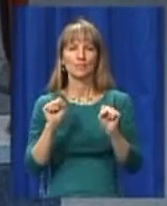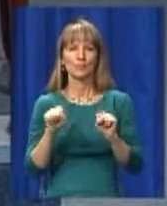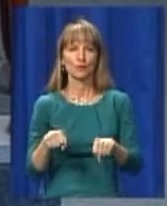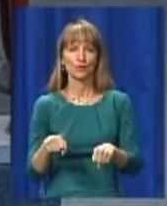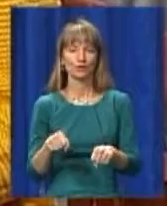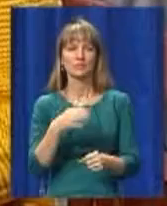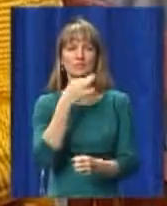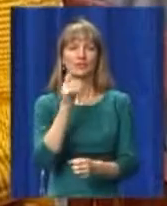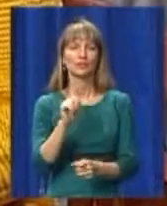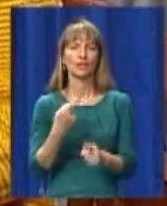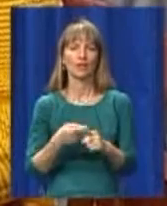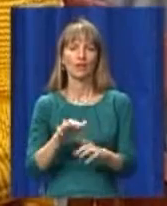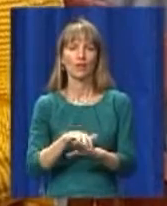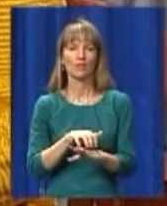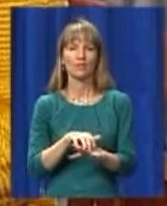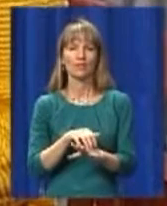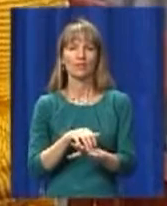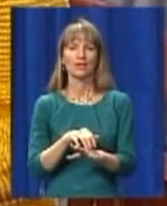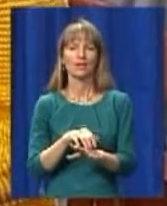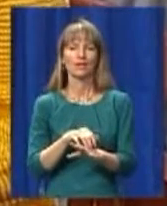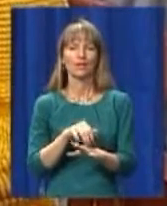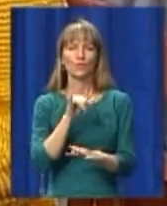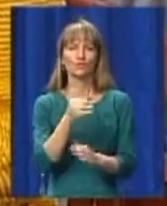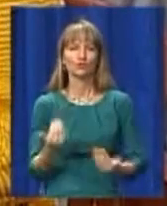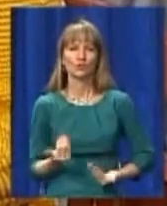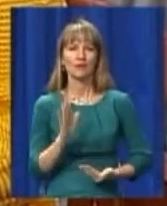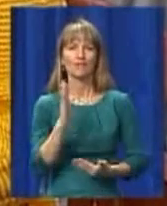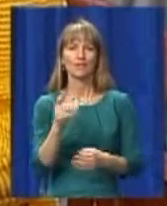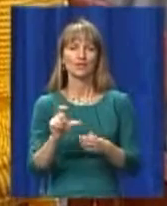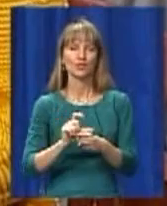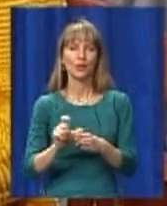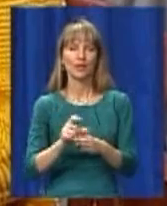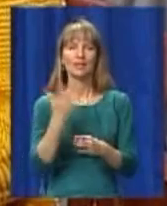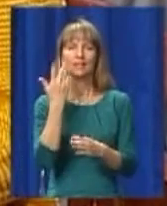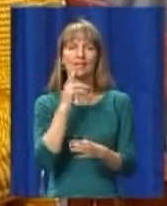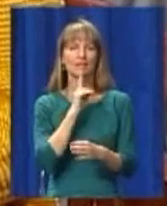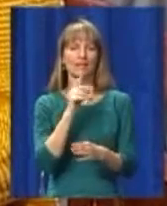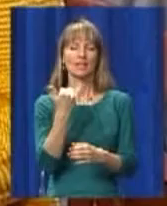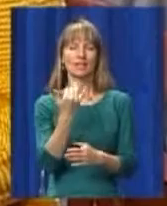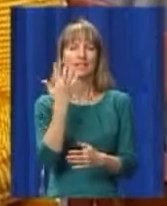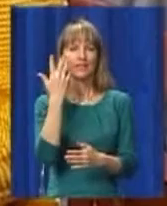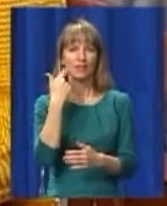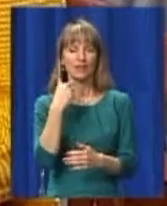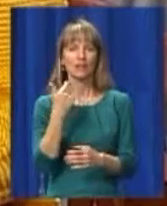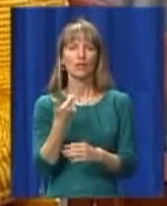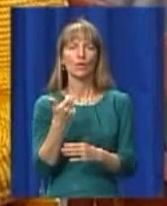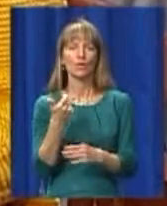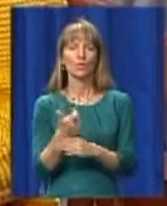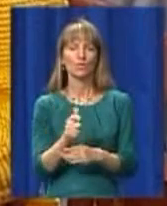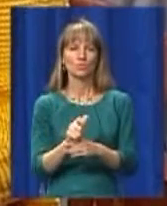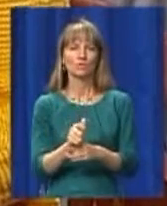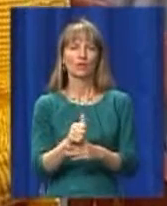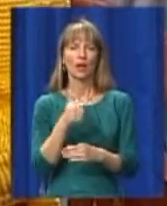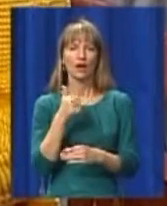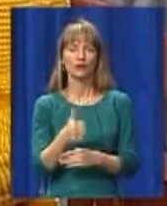прямо сказати, що ці коти просто в них життя в шоколаді. І навіть не зважаючи на їх колір, якщо дуже такі в них файні, там, я не